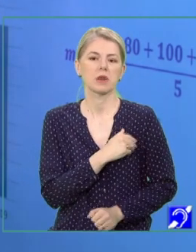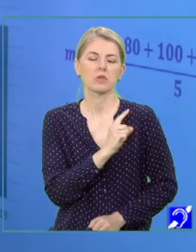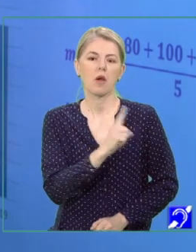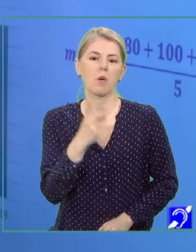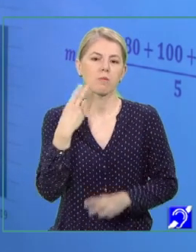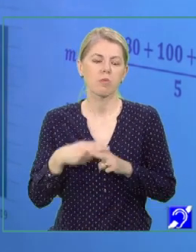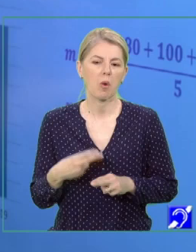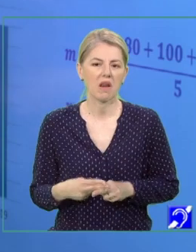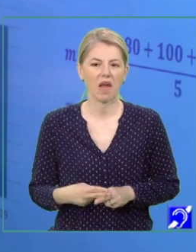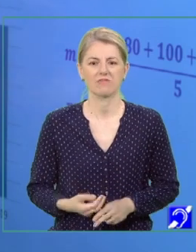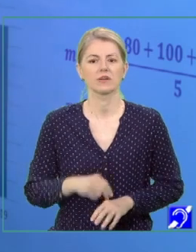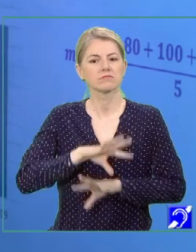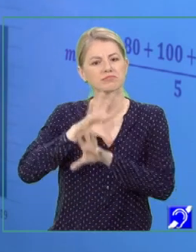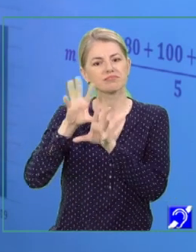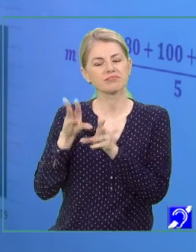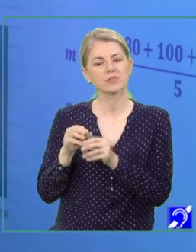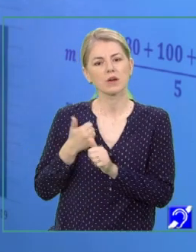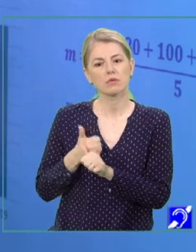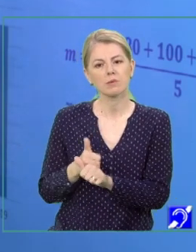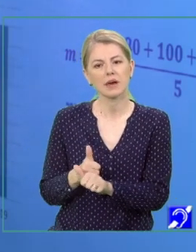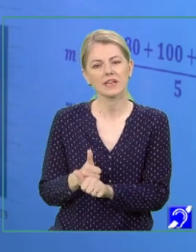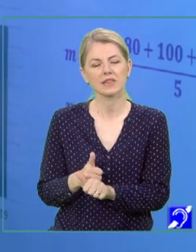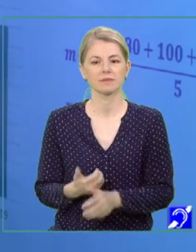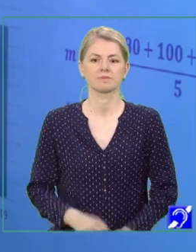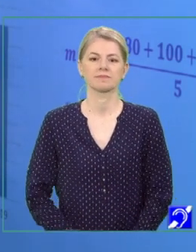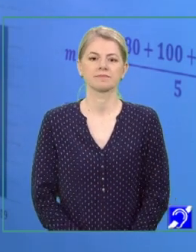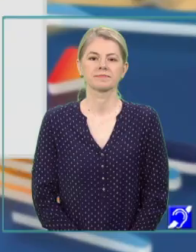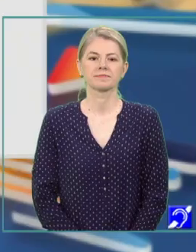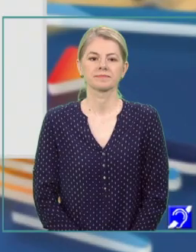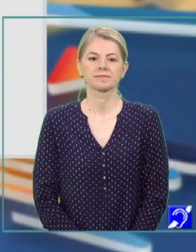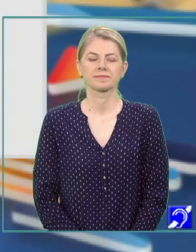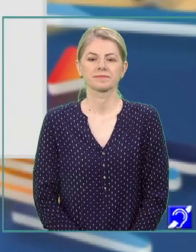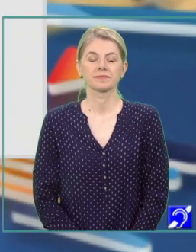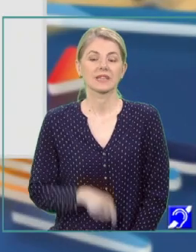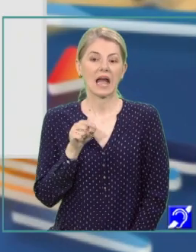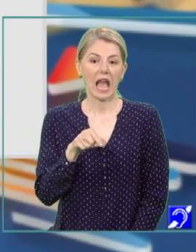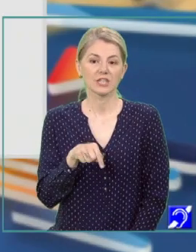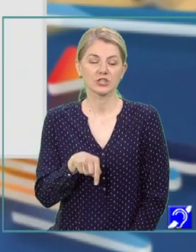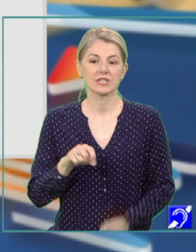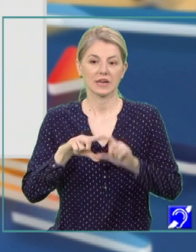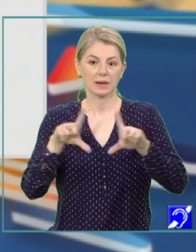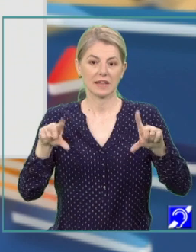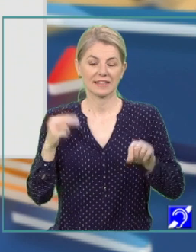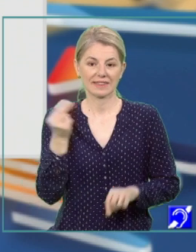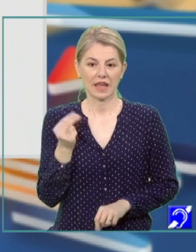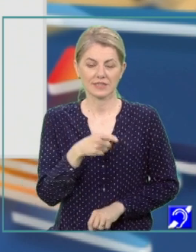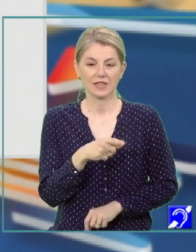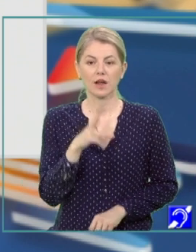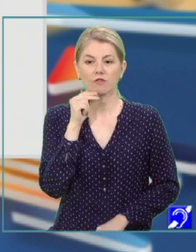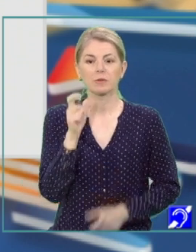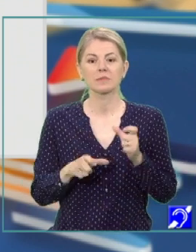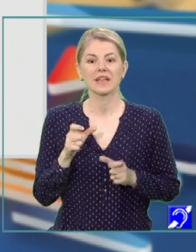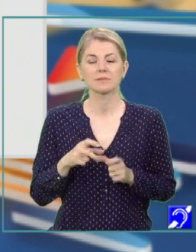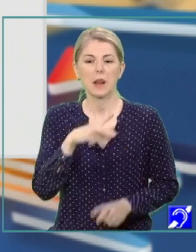temperatura unui bolnav care este monitorizat pe o perioadă de câteva zile. Aici, în această diagramă, vorbim